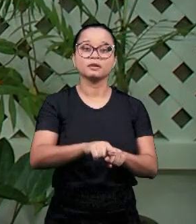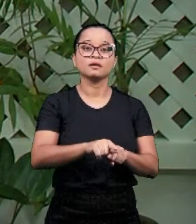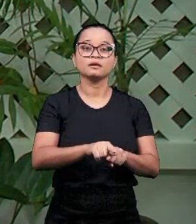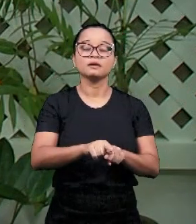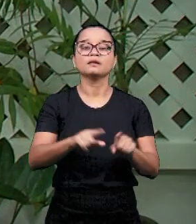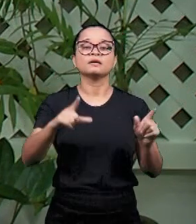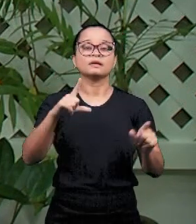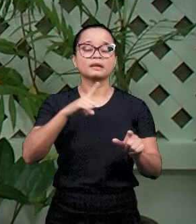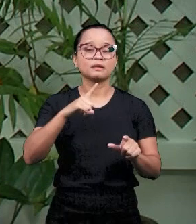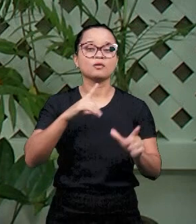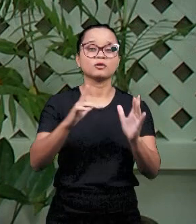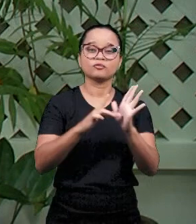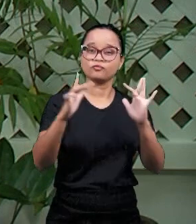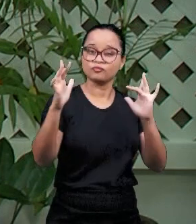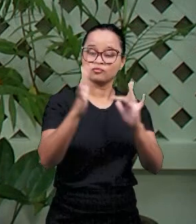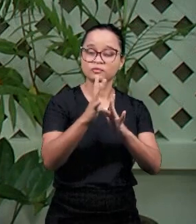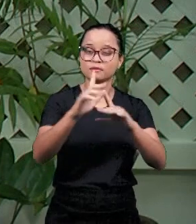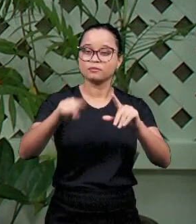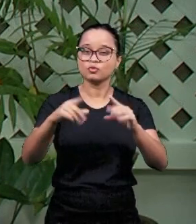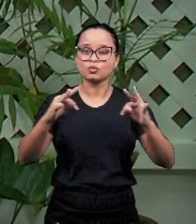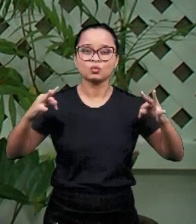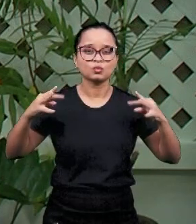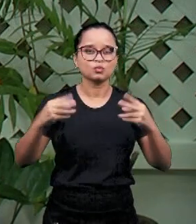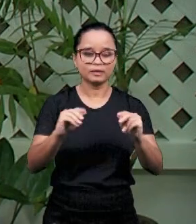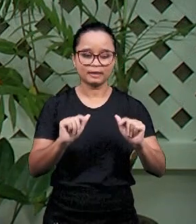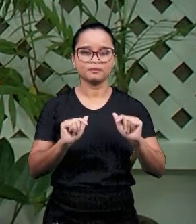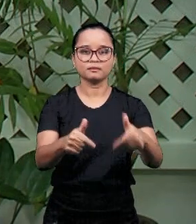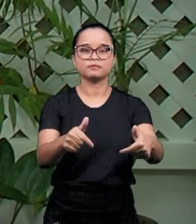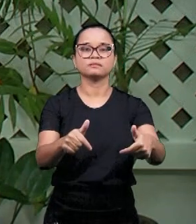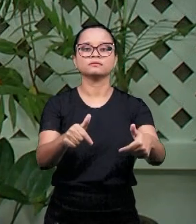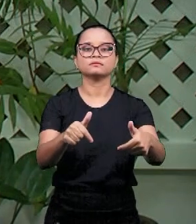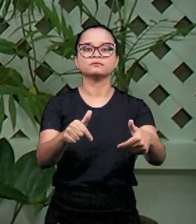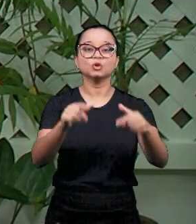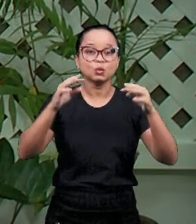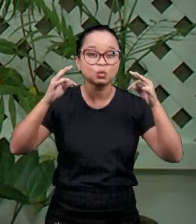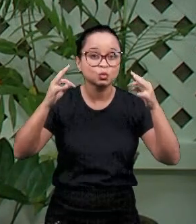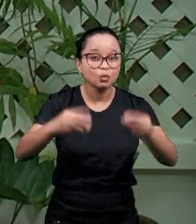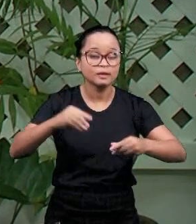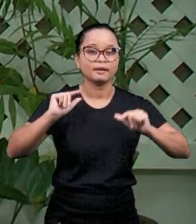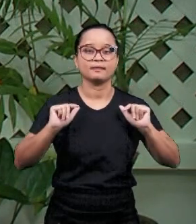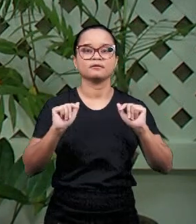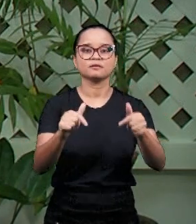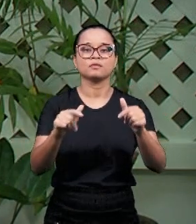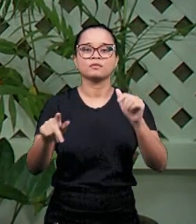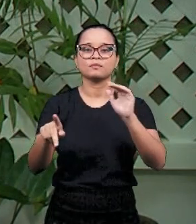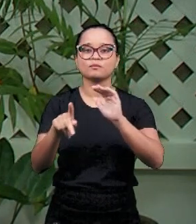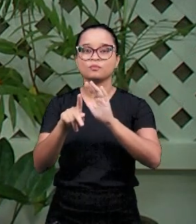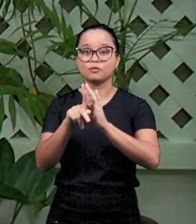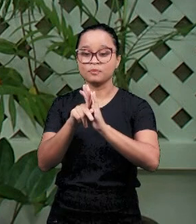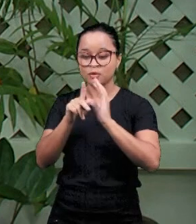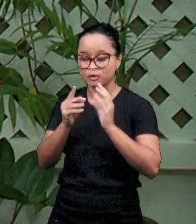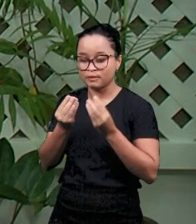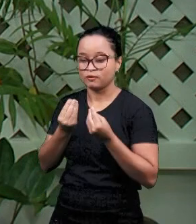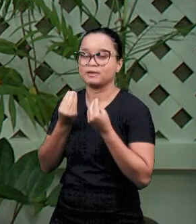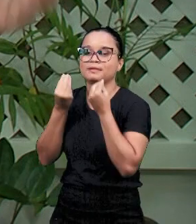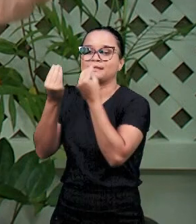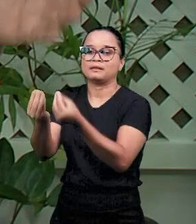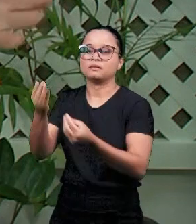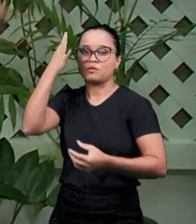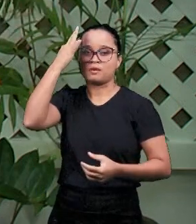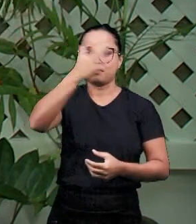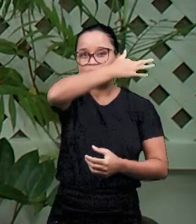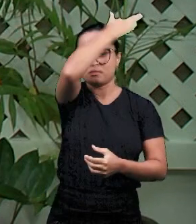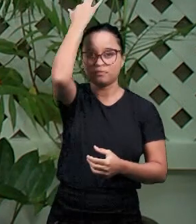après, tout ce qu'on devrait faire a été donné au Saint-Esprit,